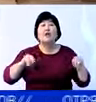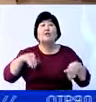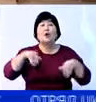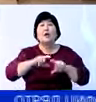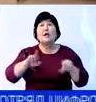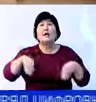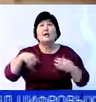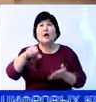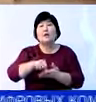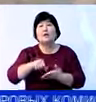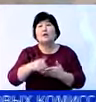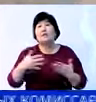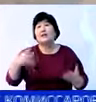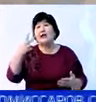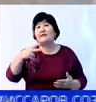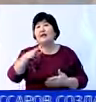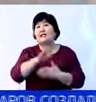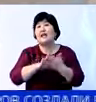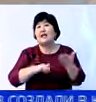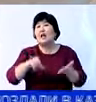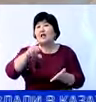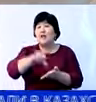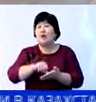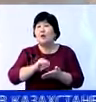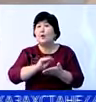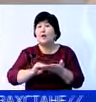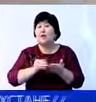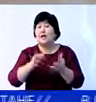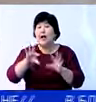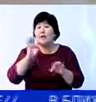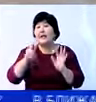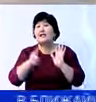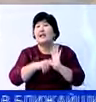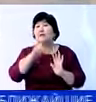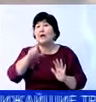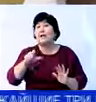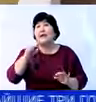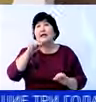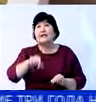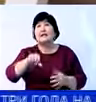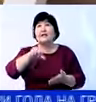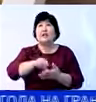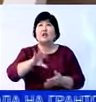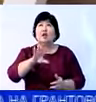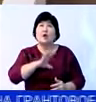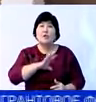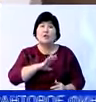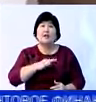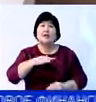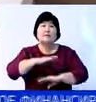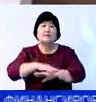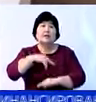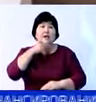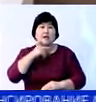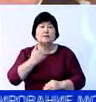подано участие в выборах свыше 20 заявок. На основе портфолио были определены 7 кандидатов. Среди критериев были прилежное